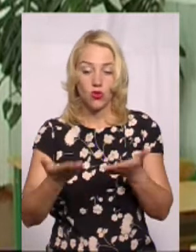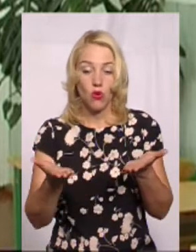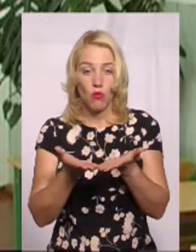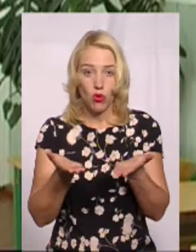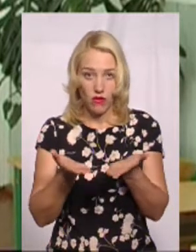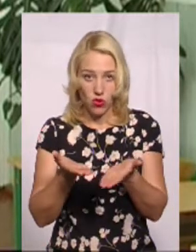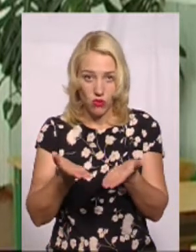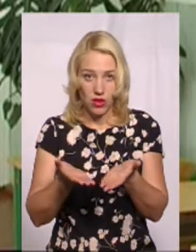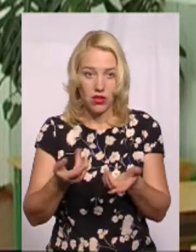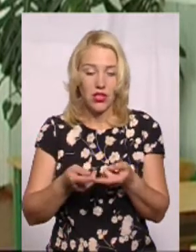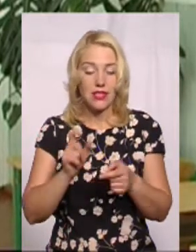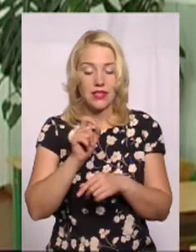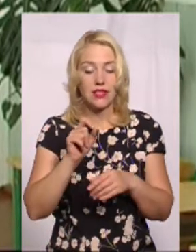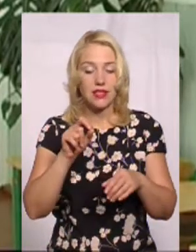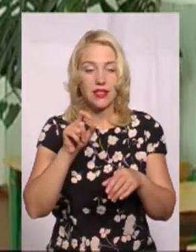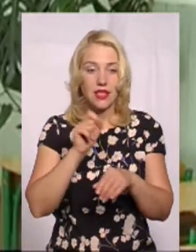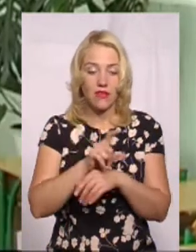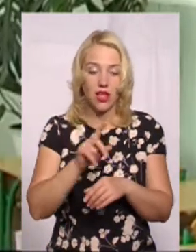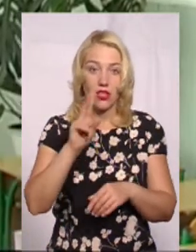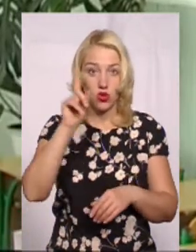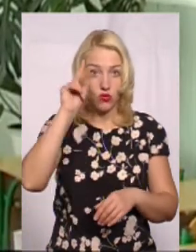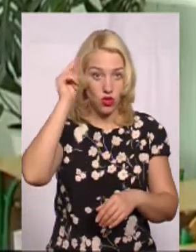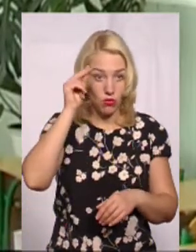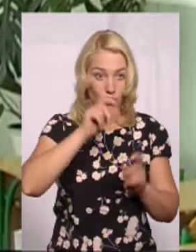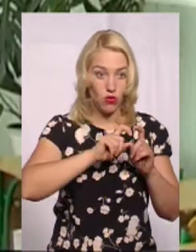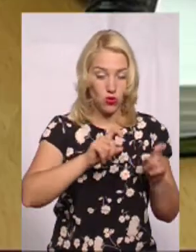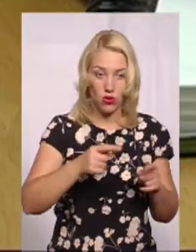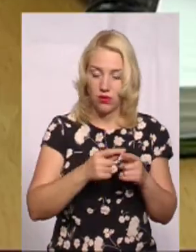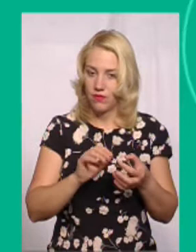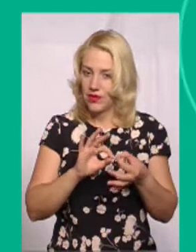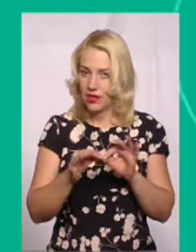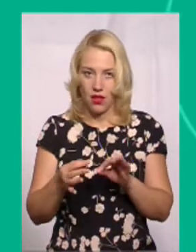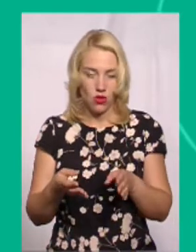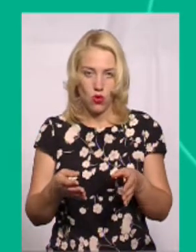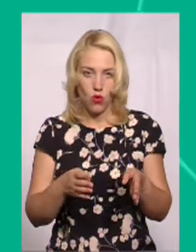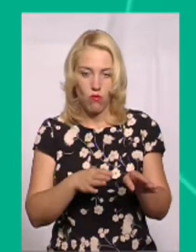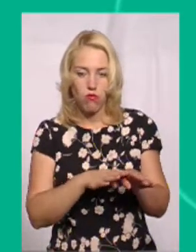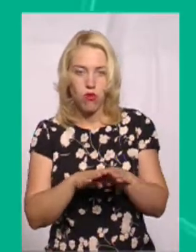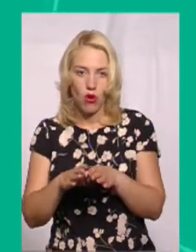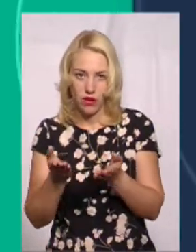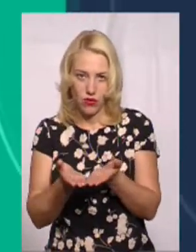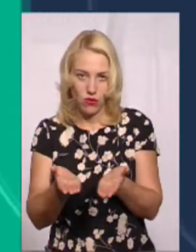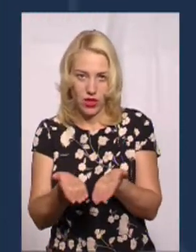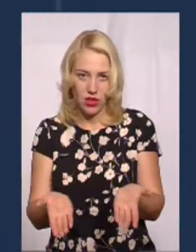завдання з тим, що ми вчимо в школі, то їх навіть складно порівнювати.